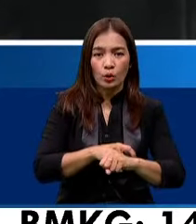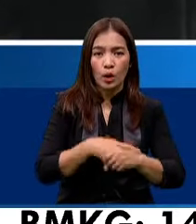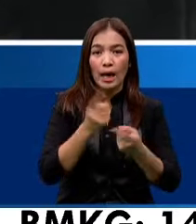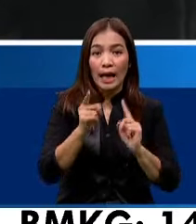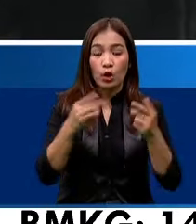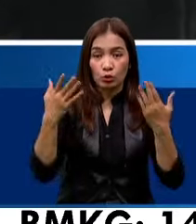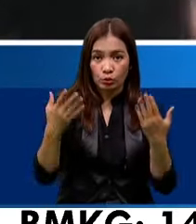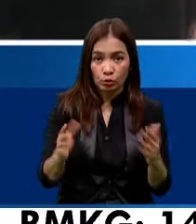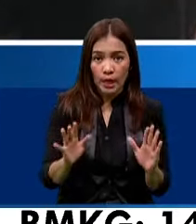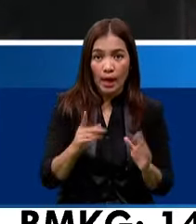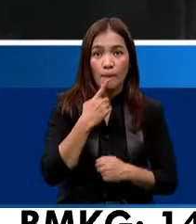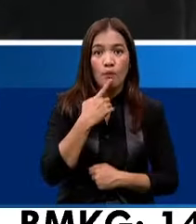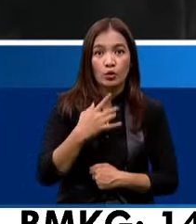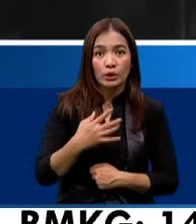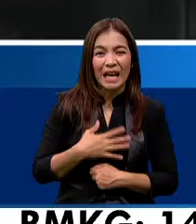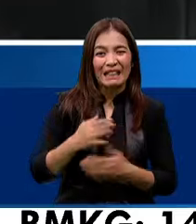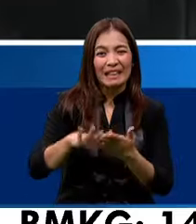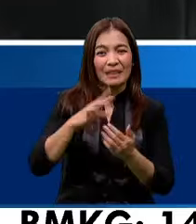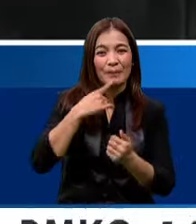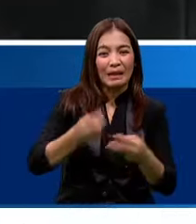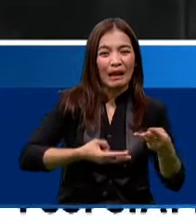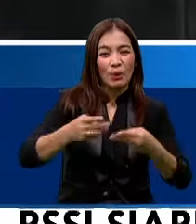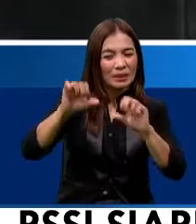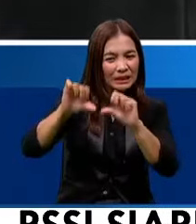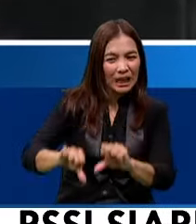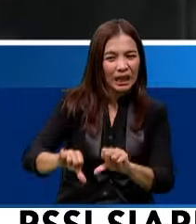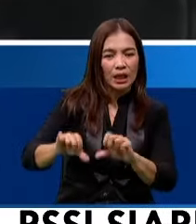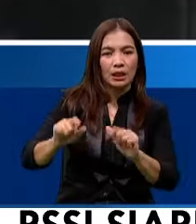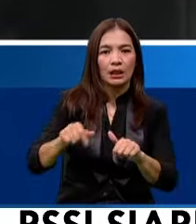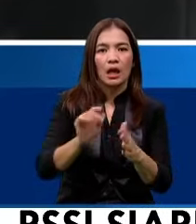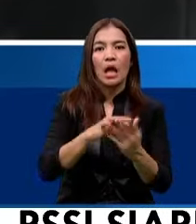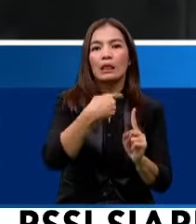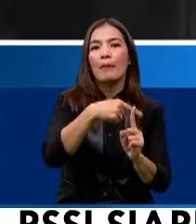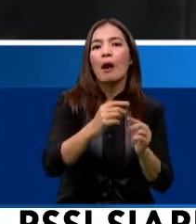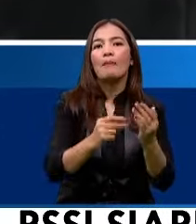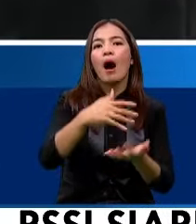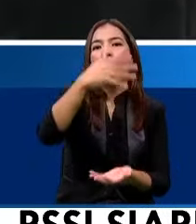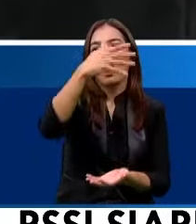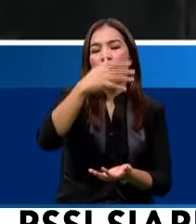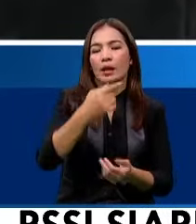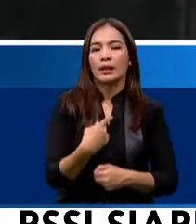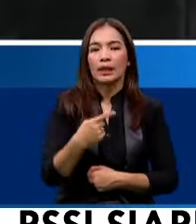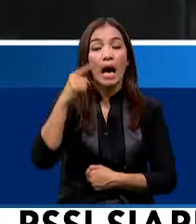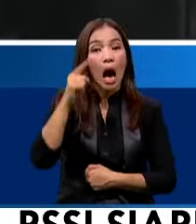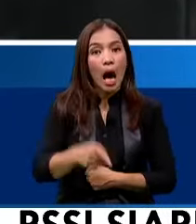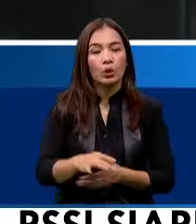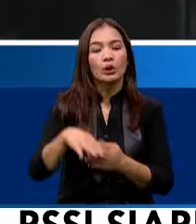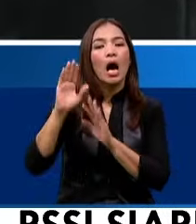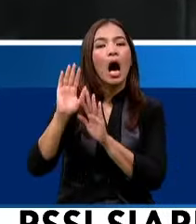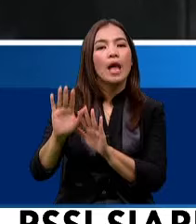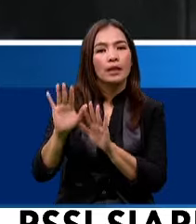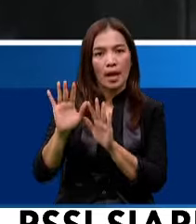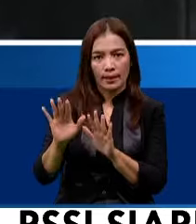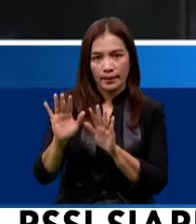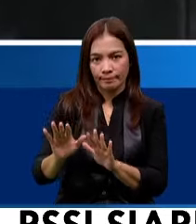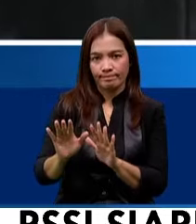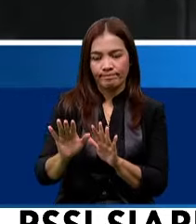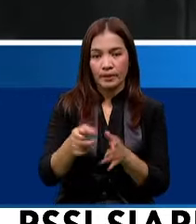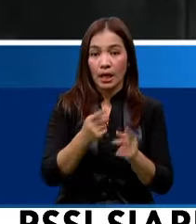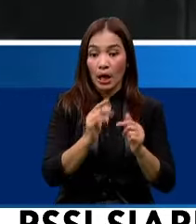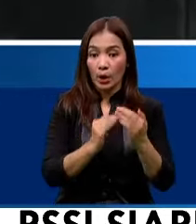menghadapi investment grade yang lebih buruk artinya cost of finaning yang lebih mahal begitu kan Nah ini harus kita hindari Nah makanya tadi saya bilang mungkin bisa kalau